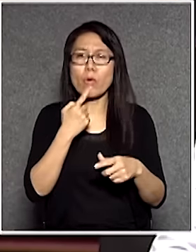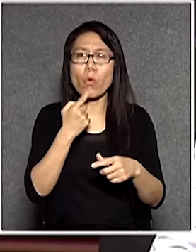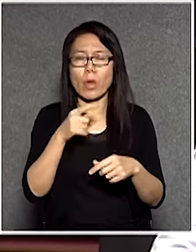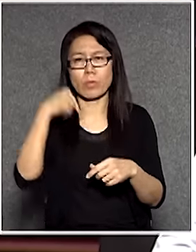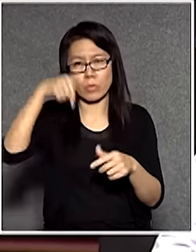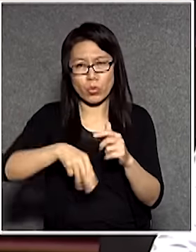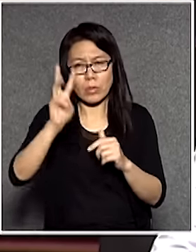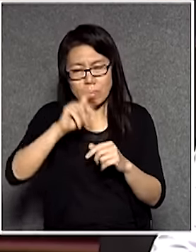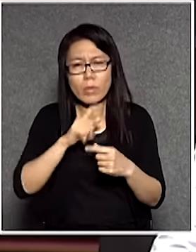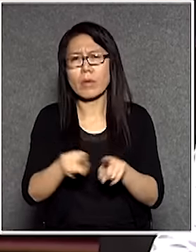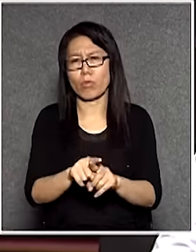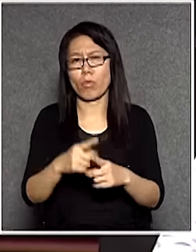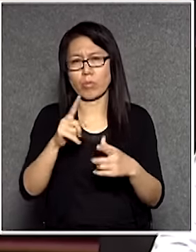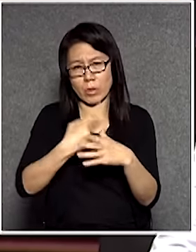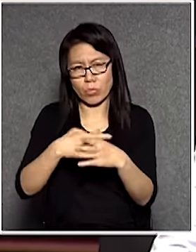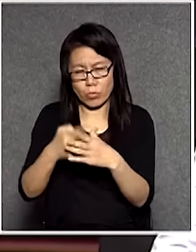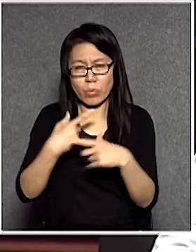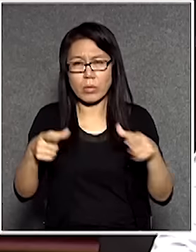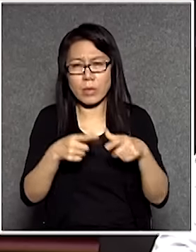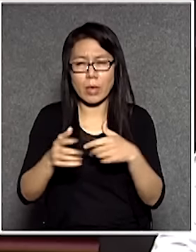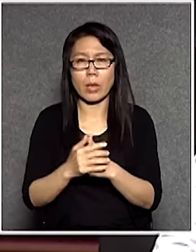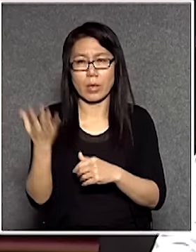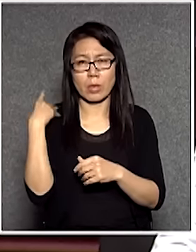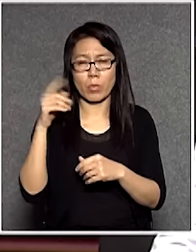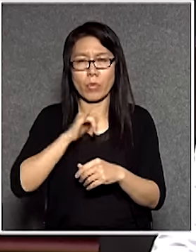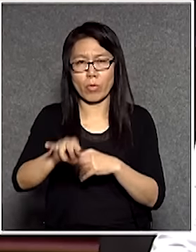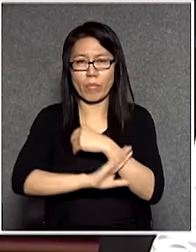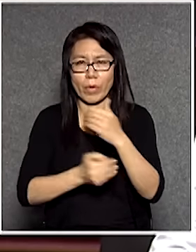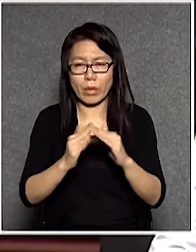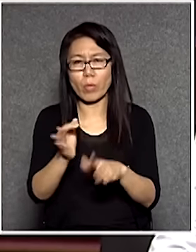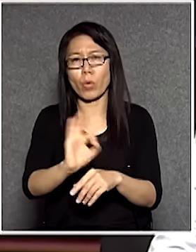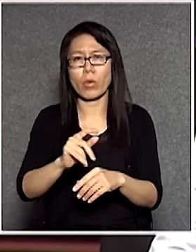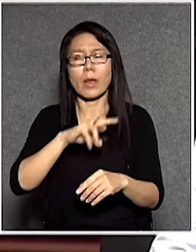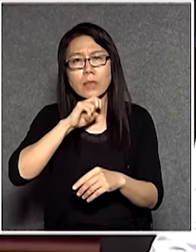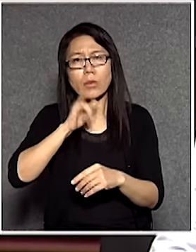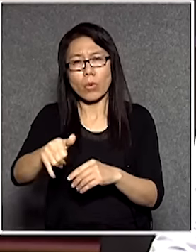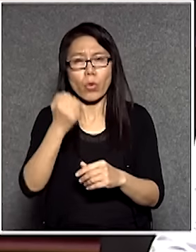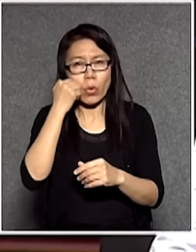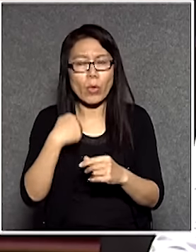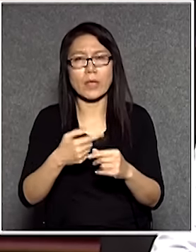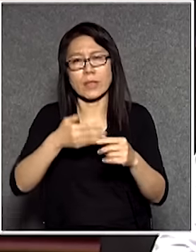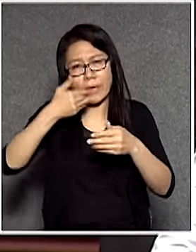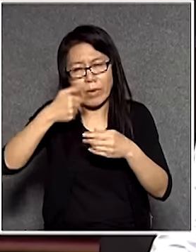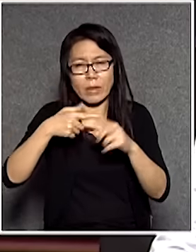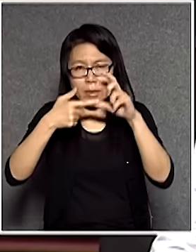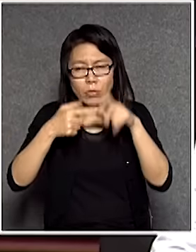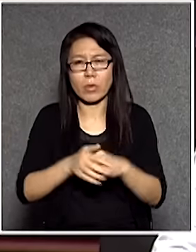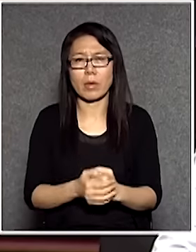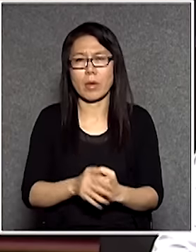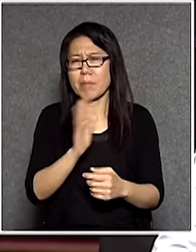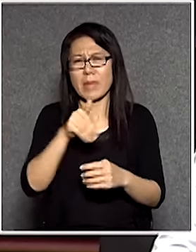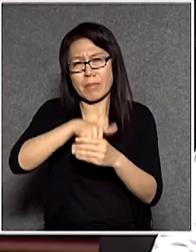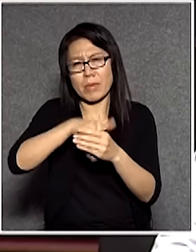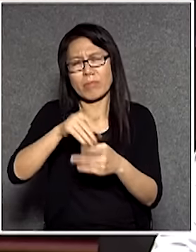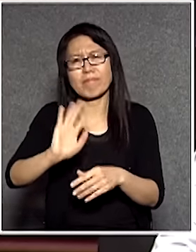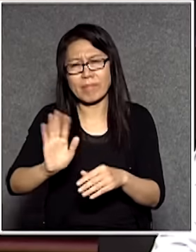埗個個月都有。琴日唔使上法庭，晏晝我就走去同啲老人家食飯啦， 拍照了，是吧？我們不是博拉票的，是